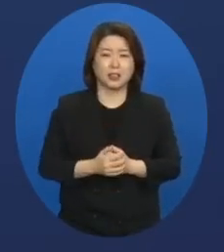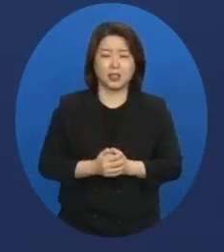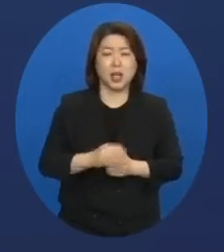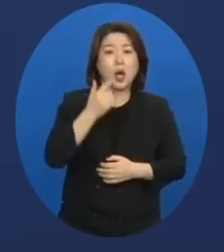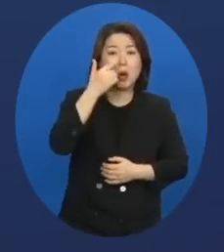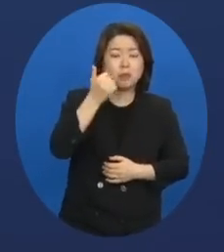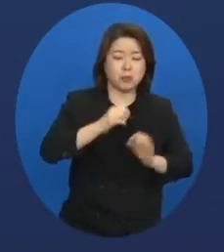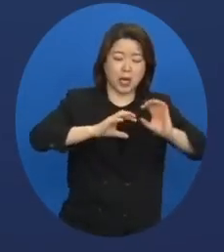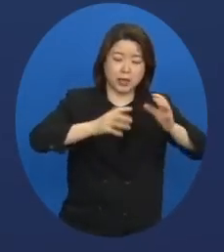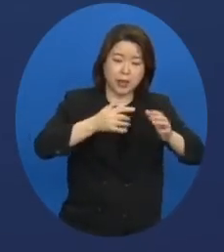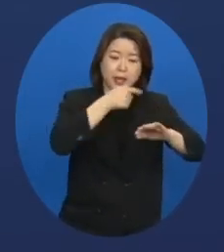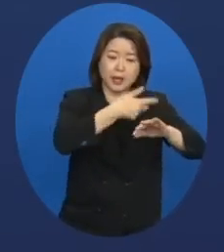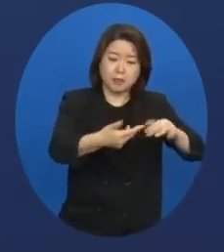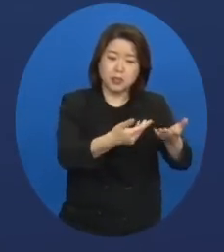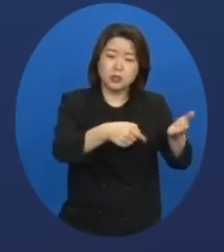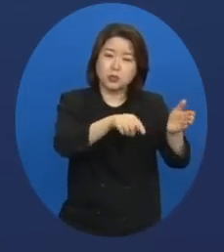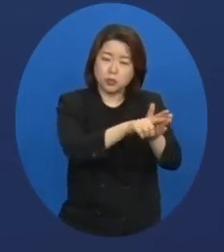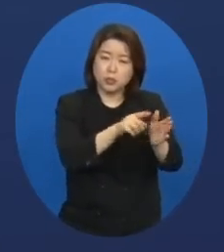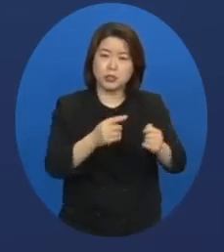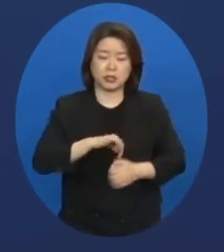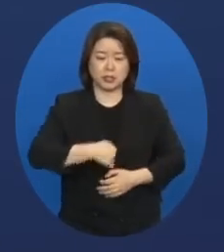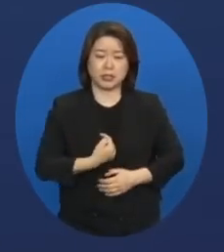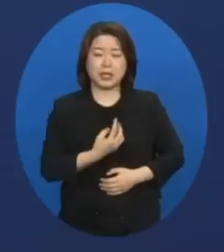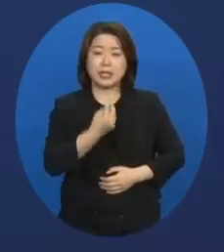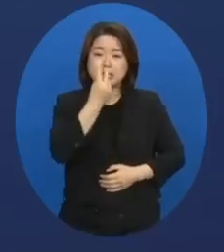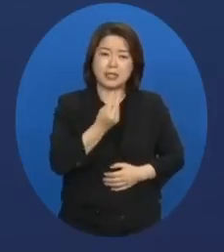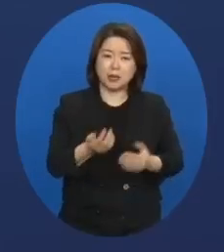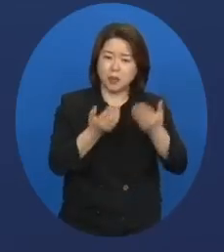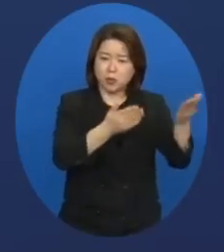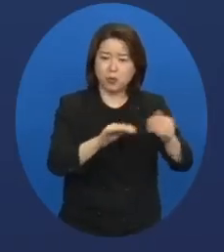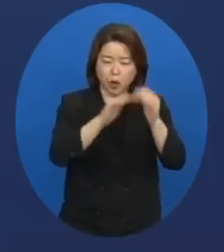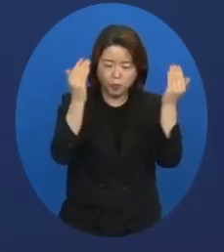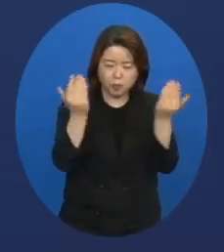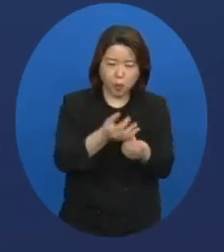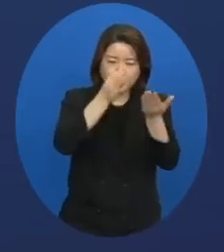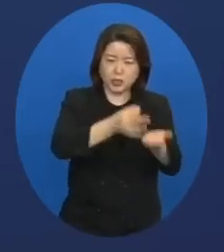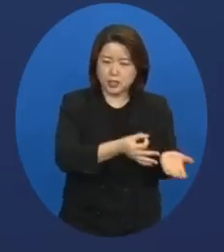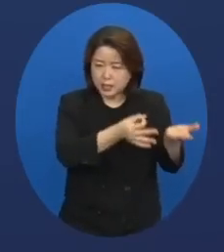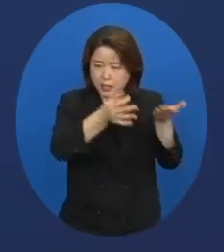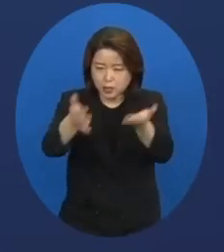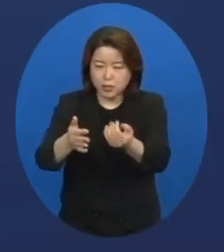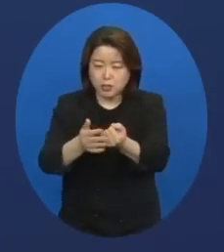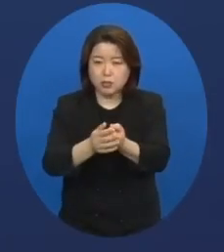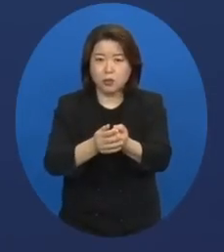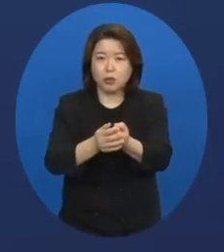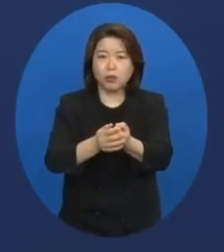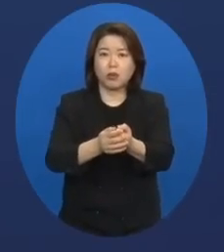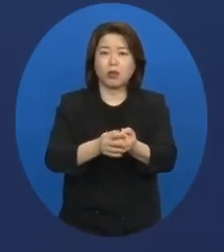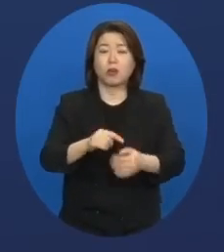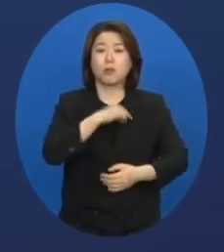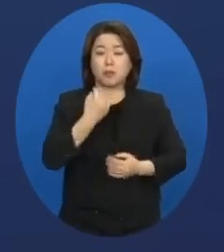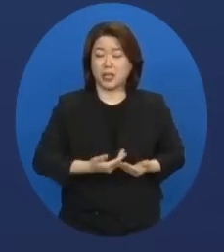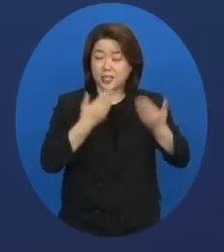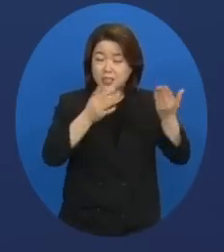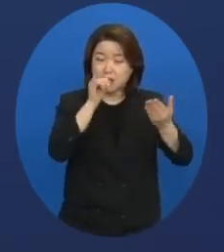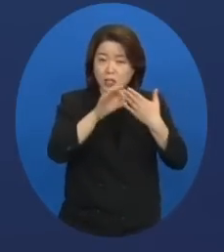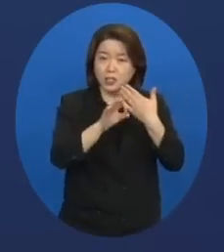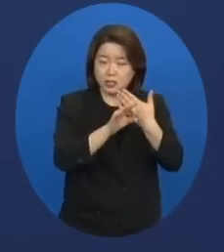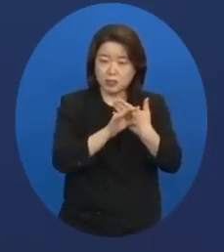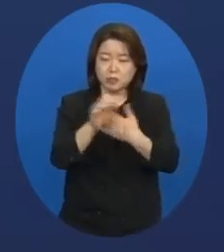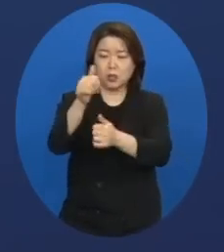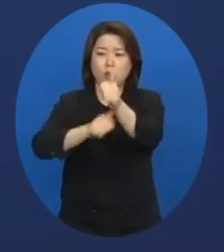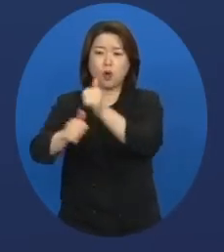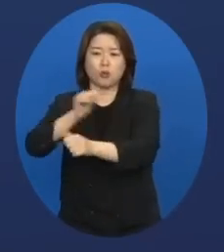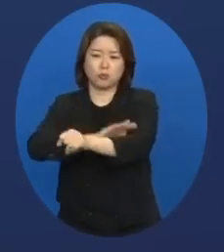부모가 나라와 민족을 위해서 자기 생명을 바치고 전재산을 드리고 했으면 그러면 후손들이 잘